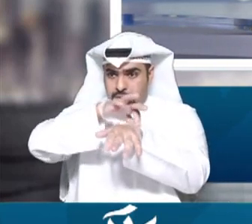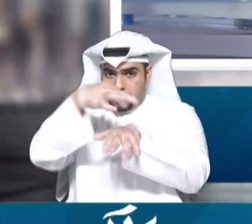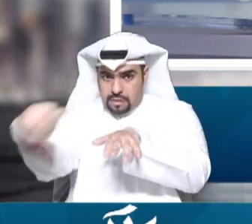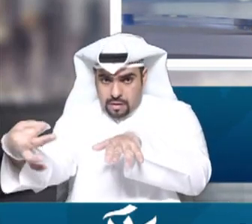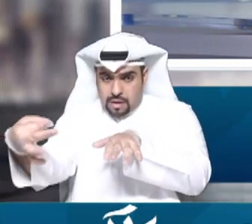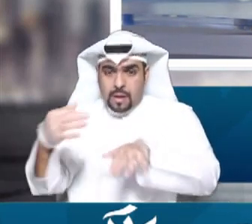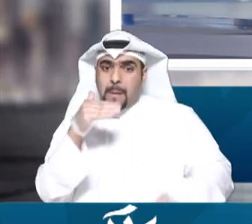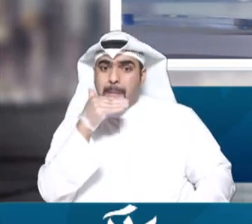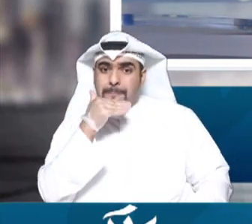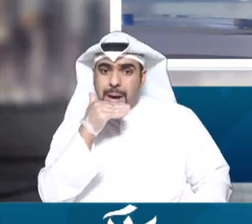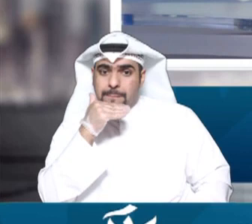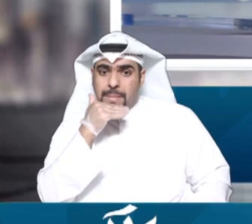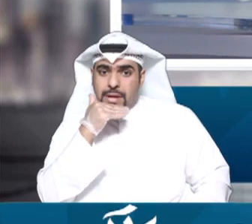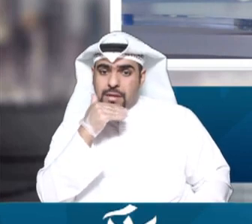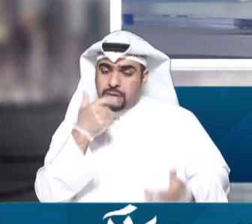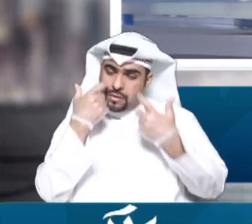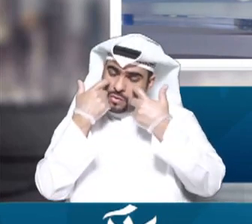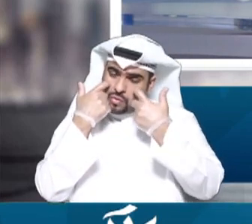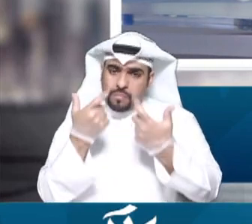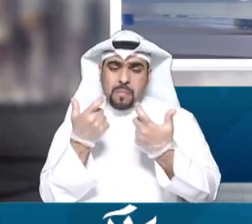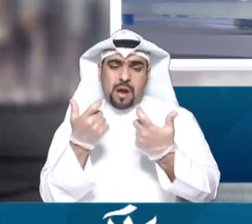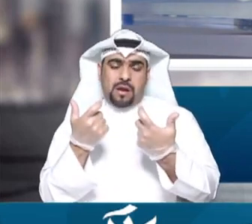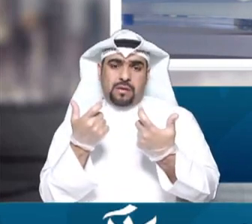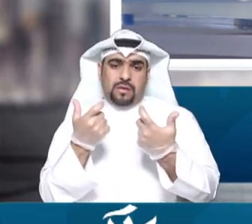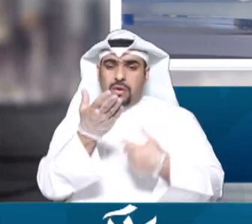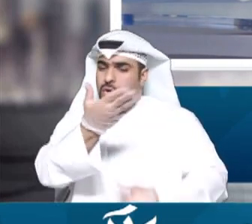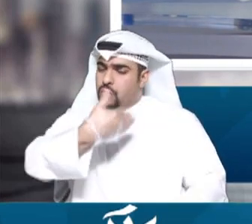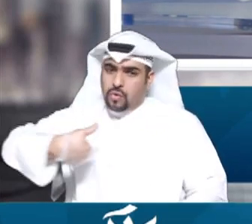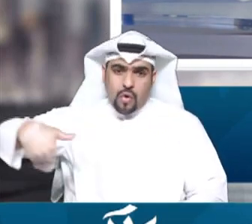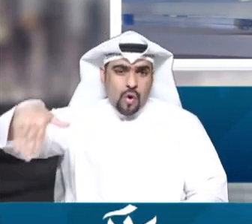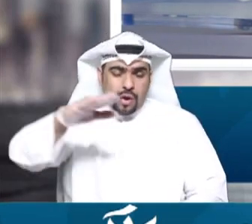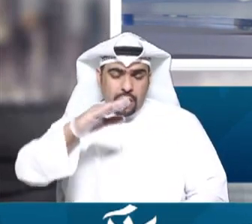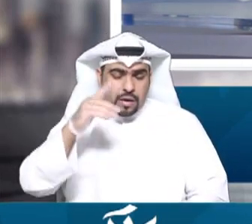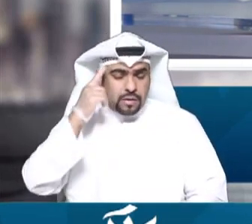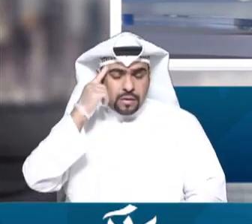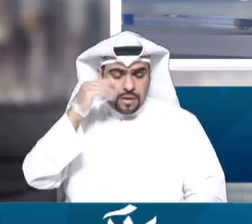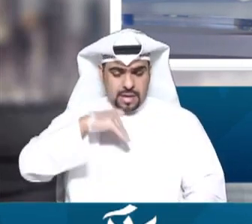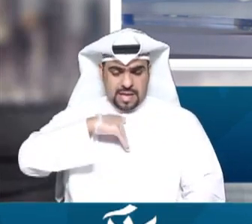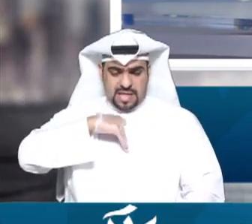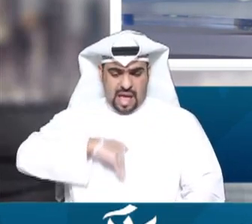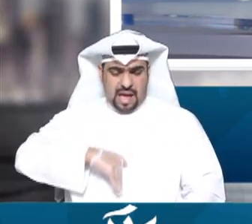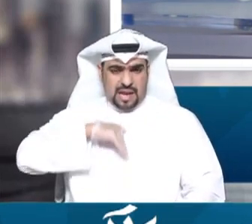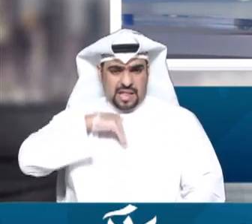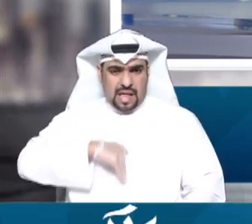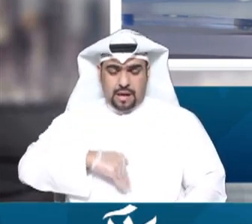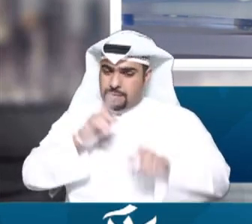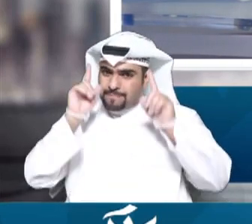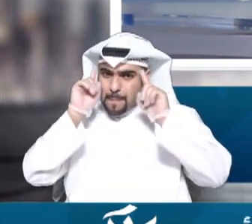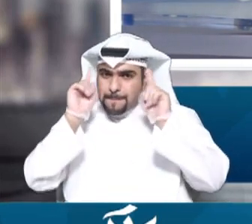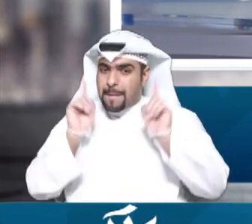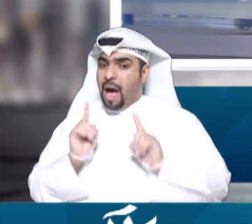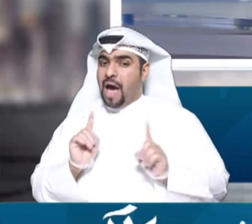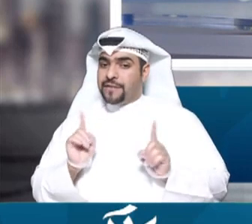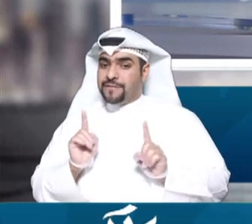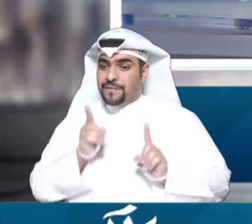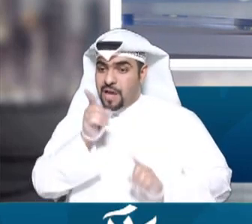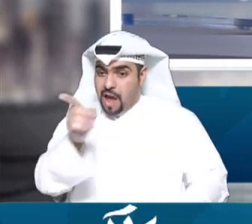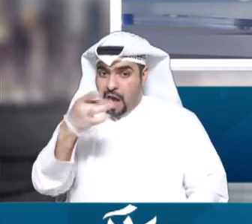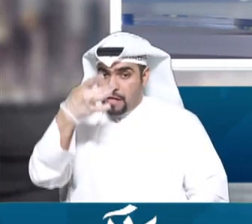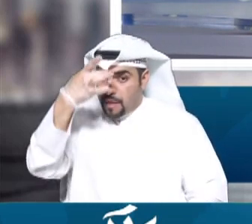لا سمح الله. احنا مو فاهمين او مو شاعرين بخطوره هذا